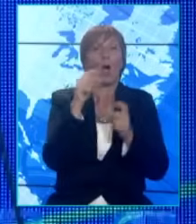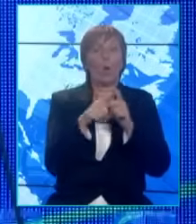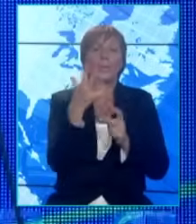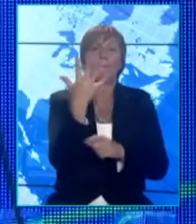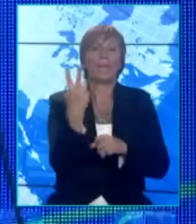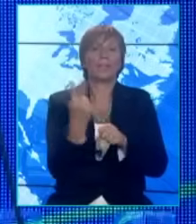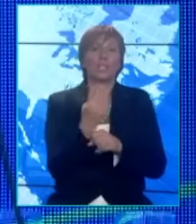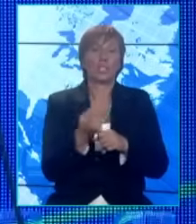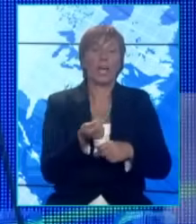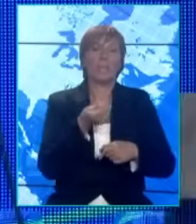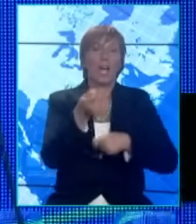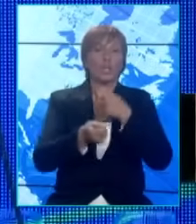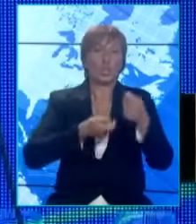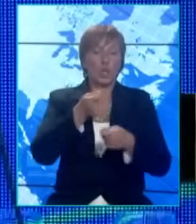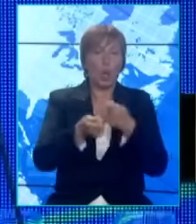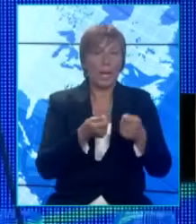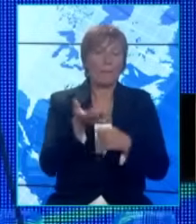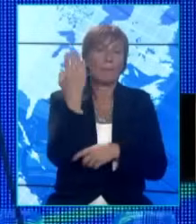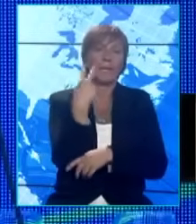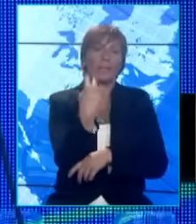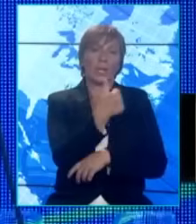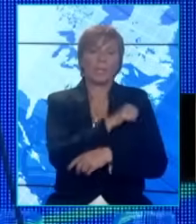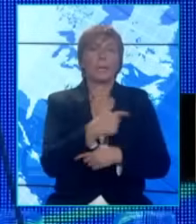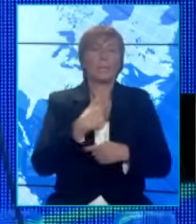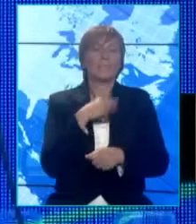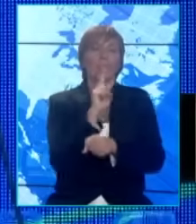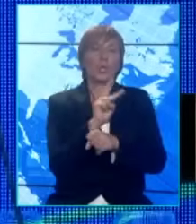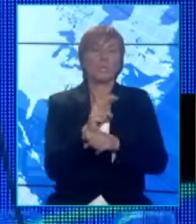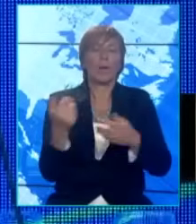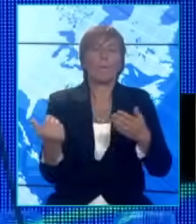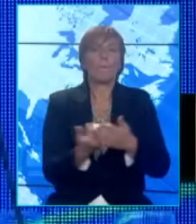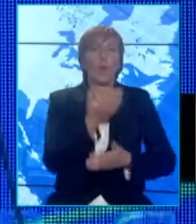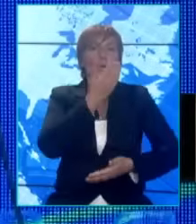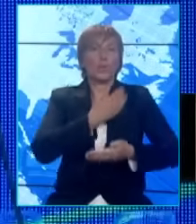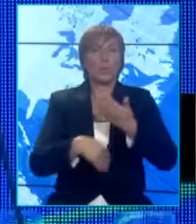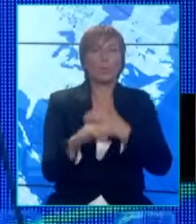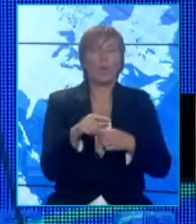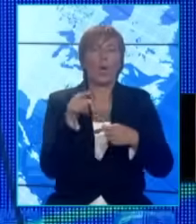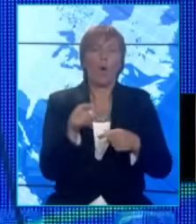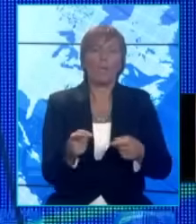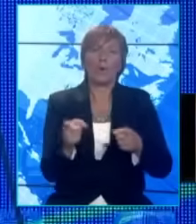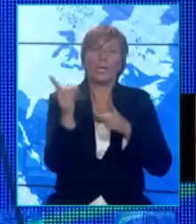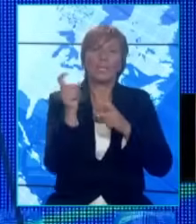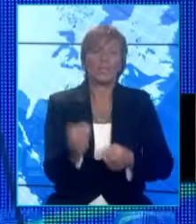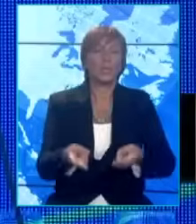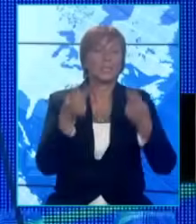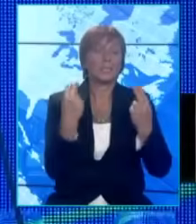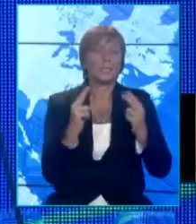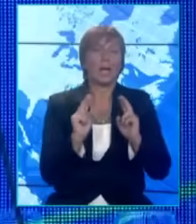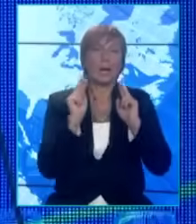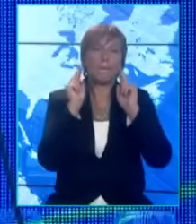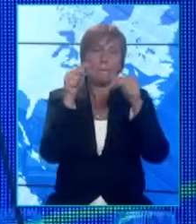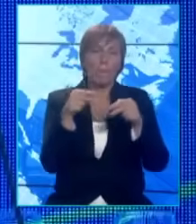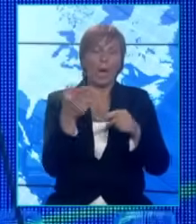donatora. Prije 20 godina svjedočili smo ponovnom rođenju ovog historijski značajnog mosta. U pitanju je remek